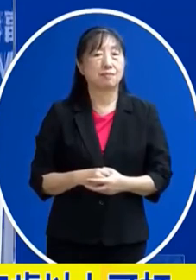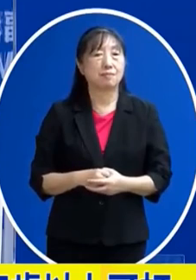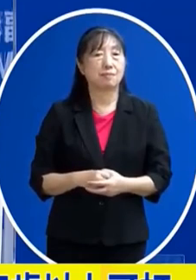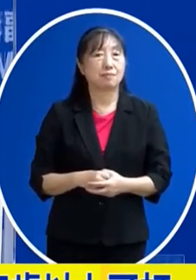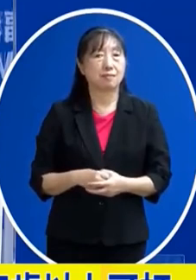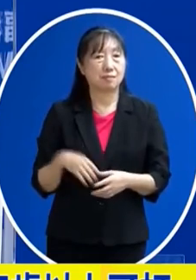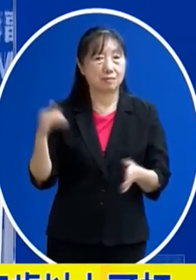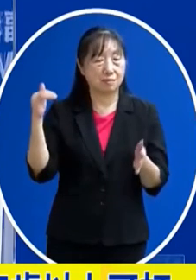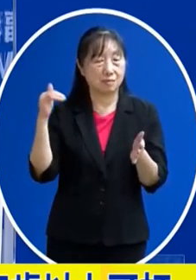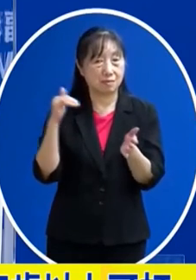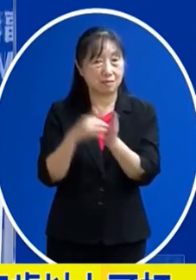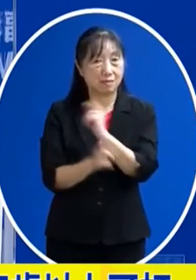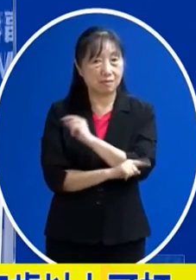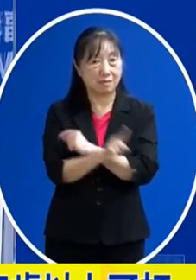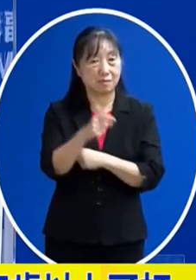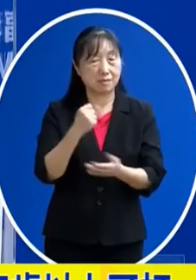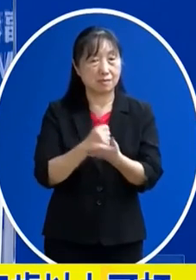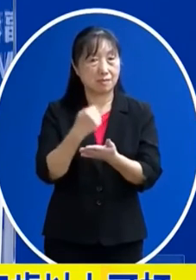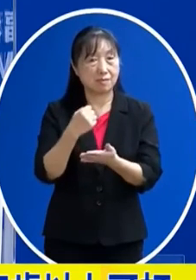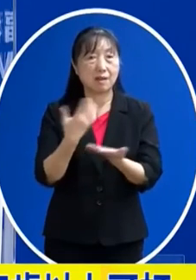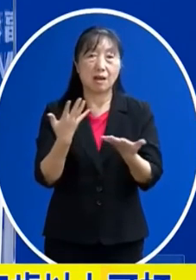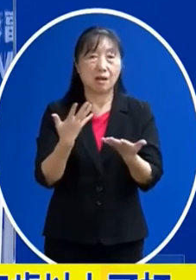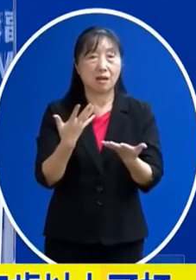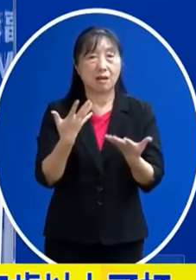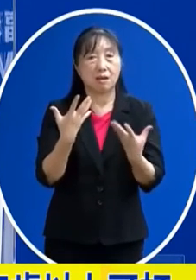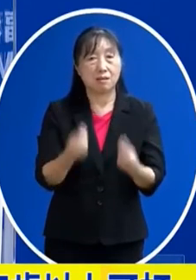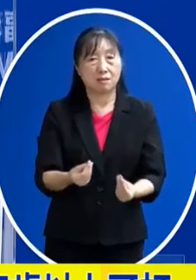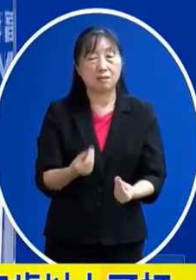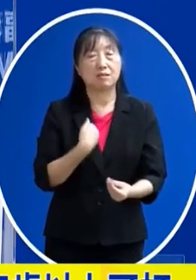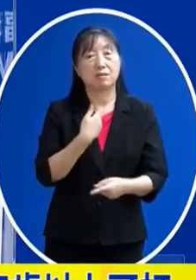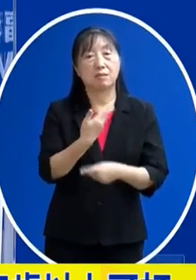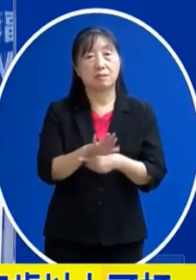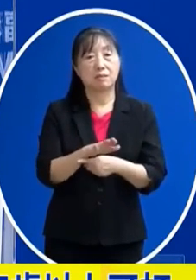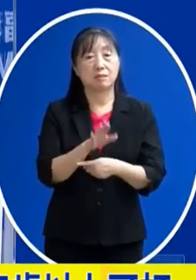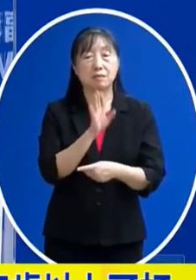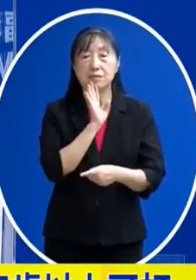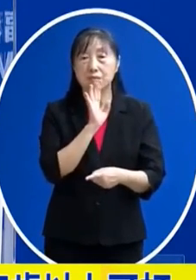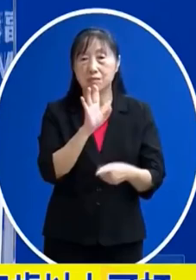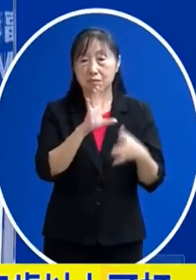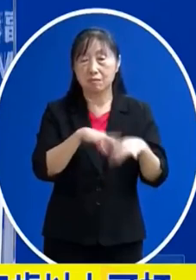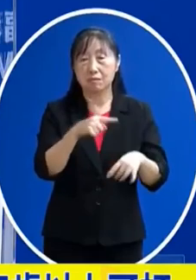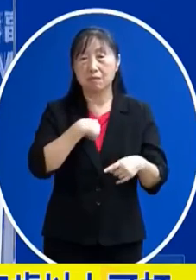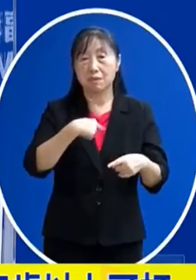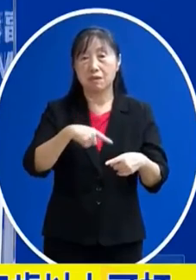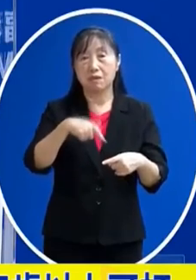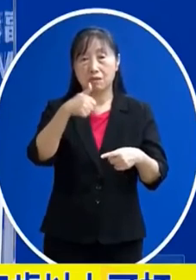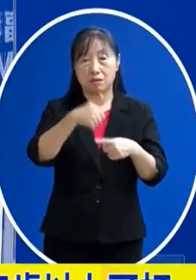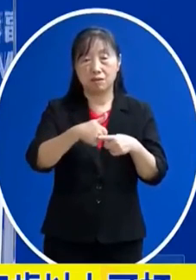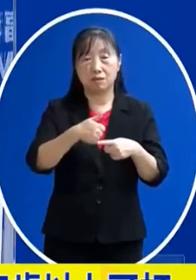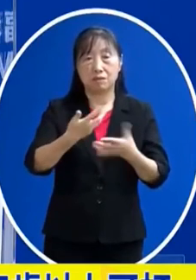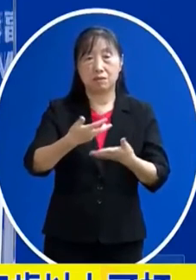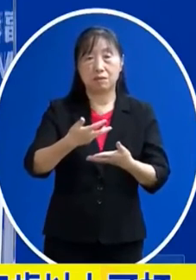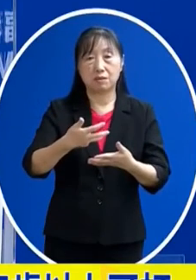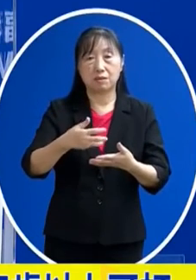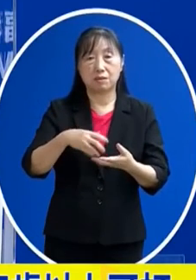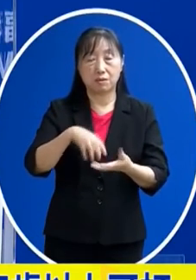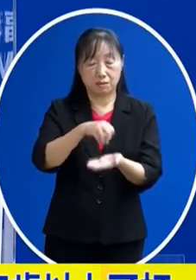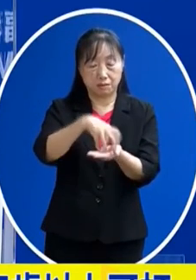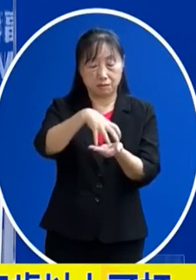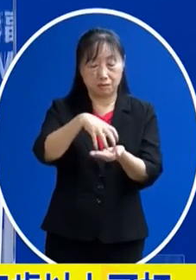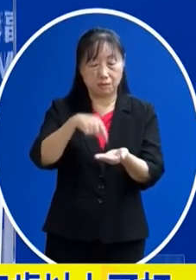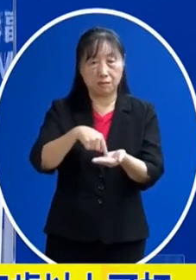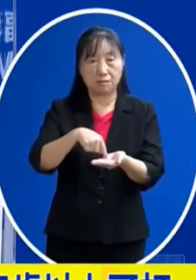那最后的这个不幸过世的原因就是因为有这个血液肿瘤相关的一些并发